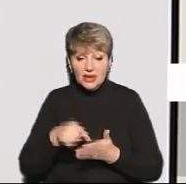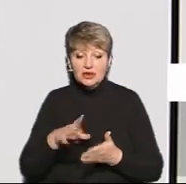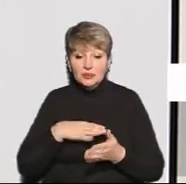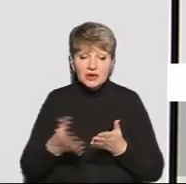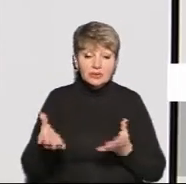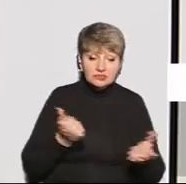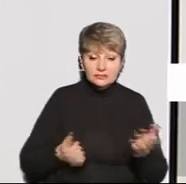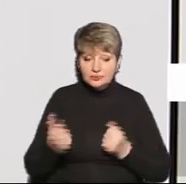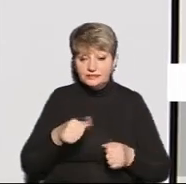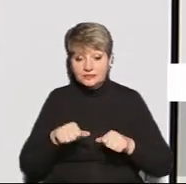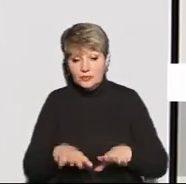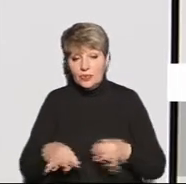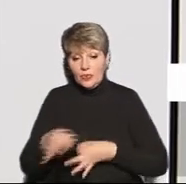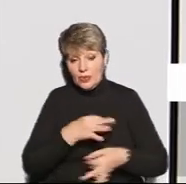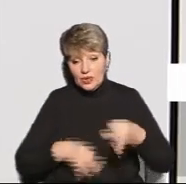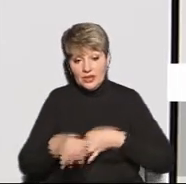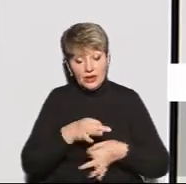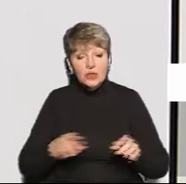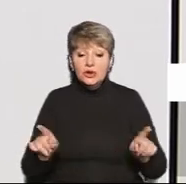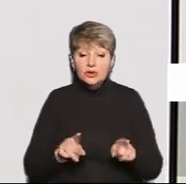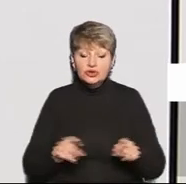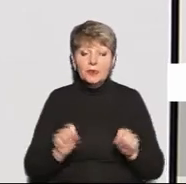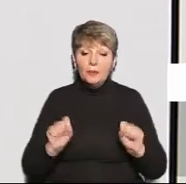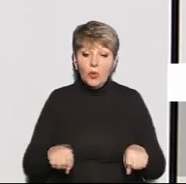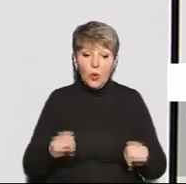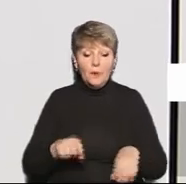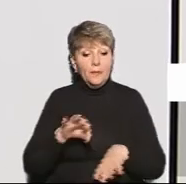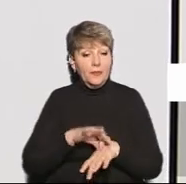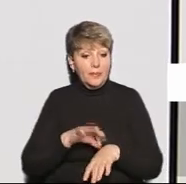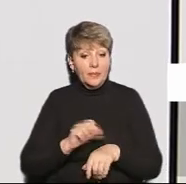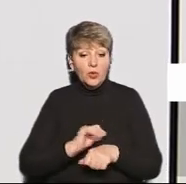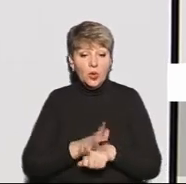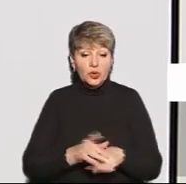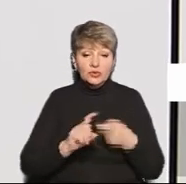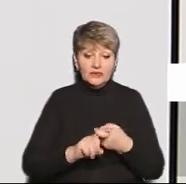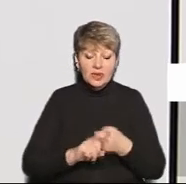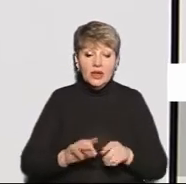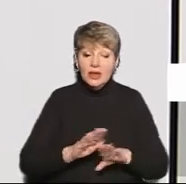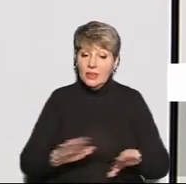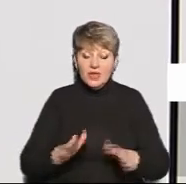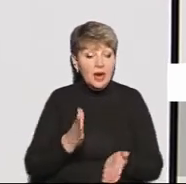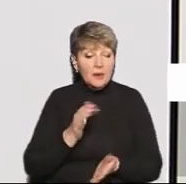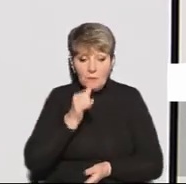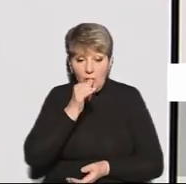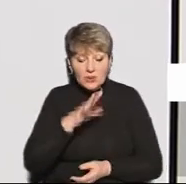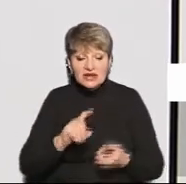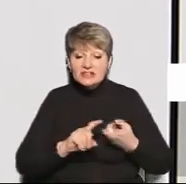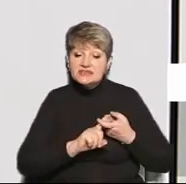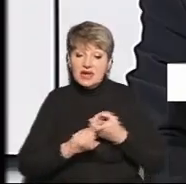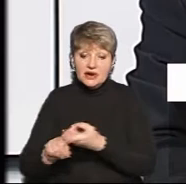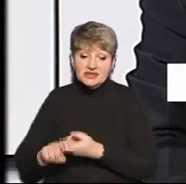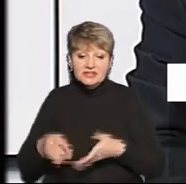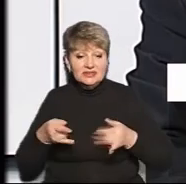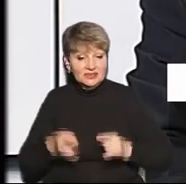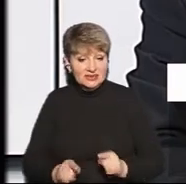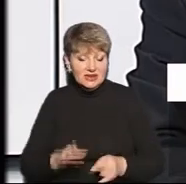вивчалося, продовжує вивчатися, це ставить питання номер один, щоб можливі хворі з коронавірусом не могли заразити тих